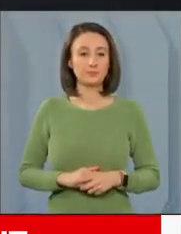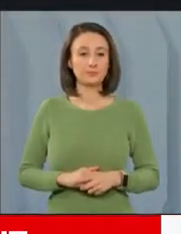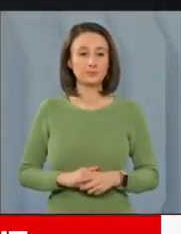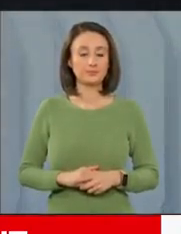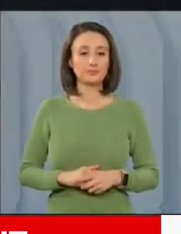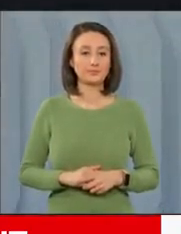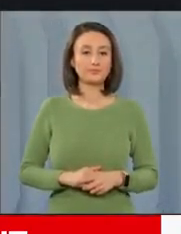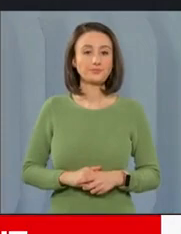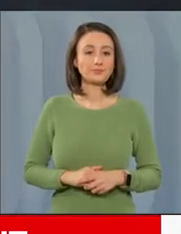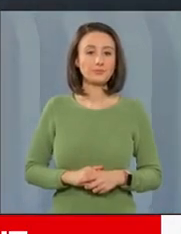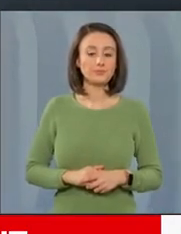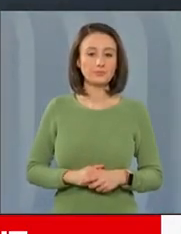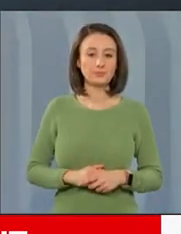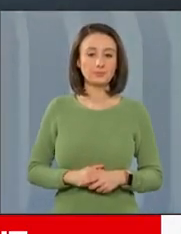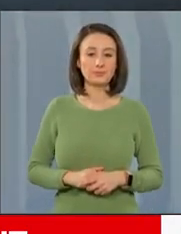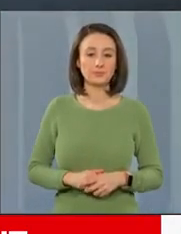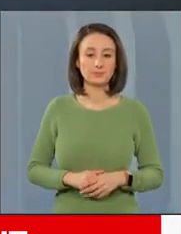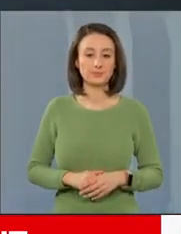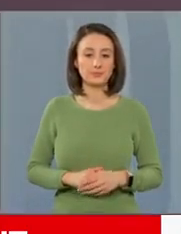Da, să nu-l mișcați, că...